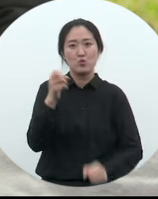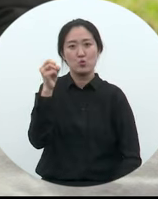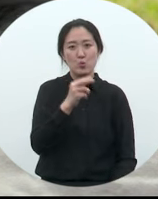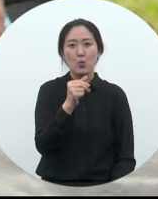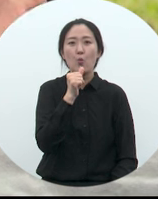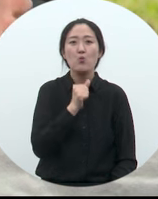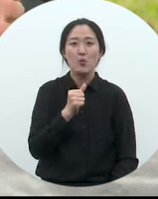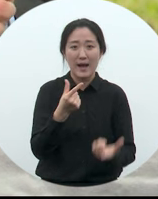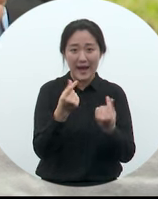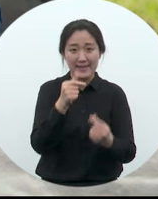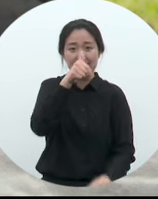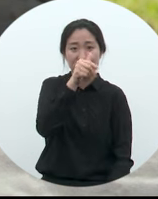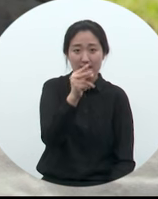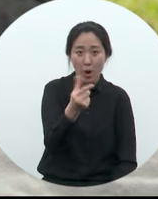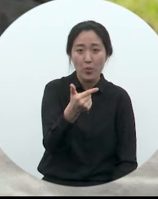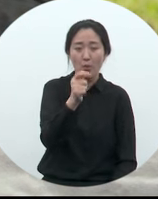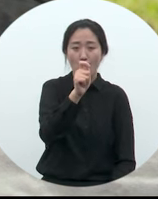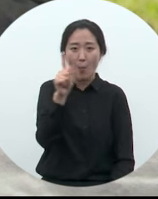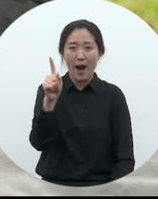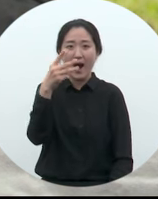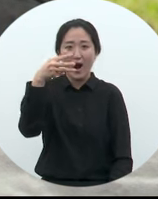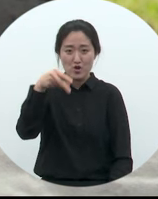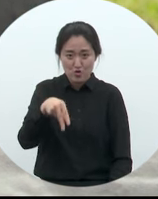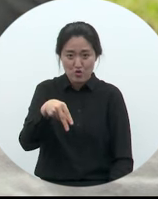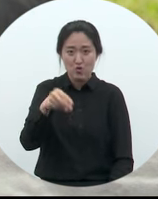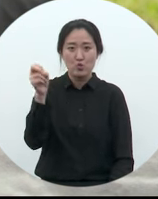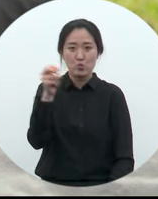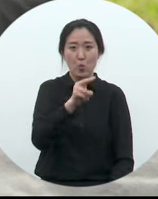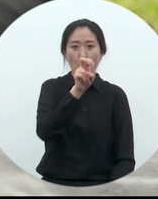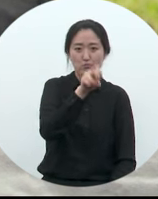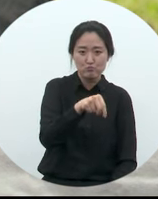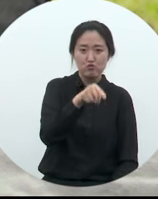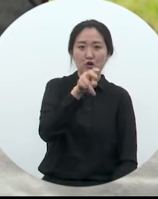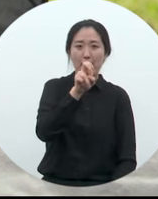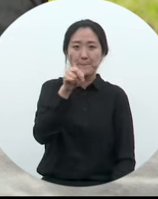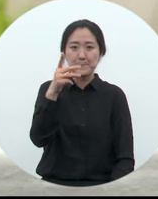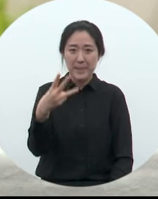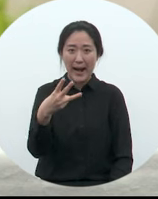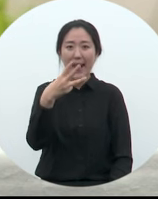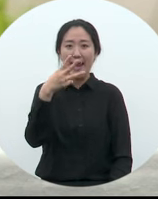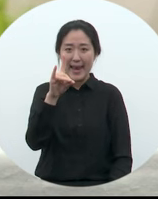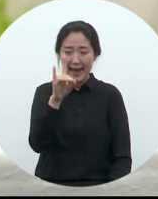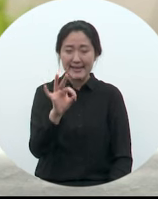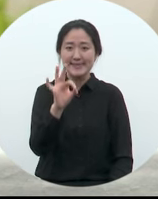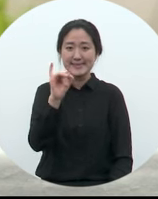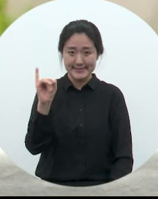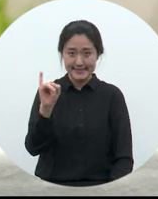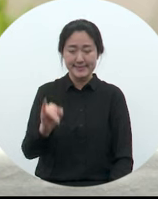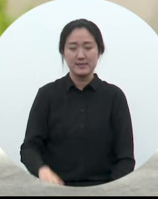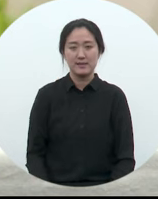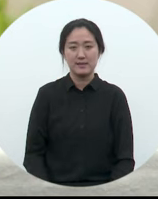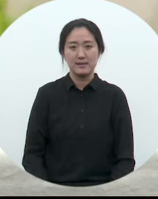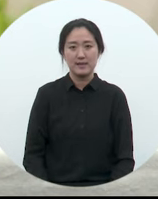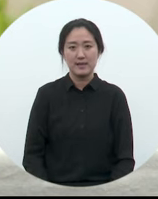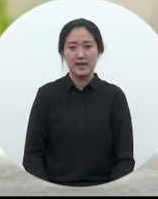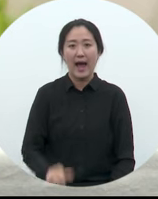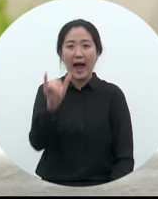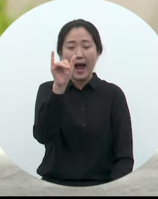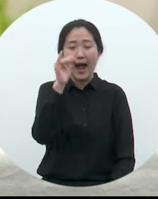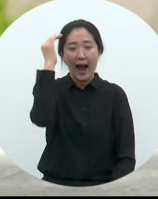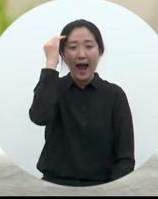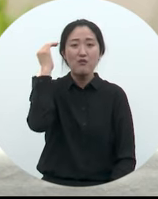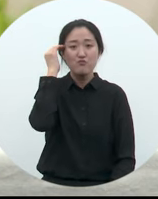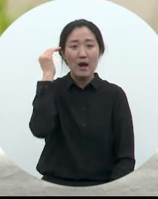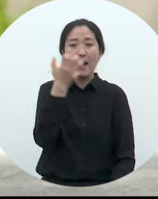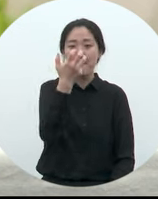그리고 무말랭이가 또 비타민 D가 많이 들어있는 음식 중에 하나입니다. 그런데 우리나라 사람들의 약